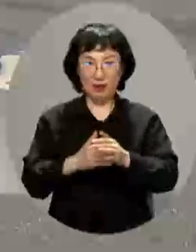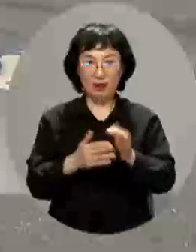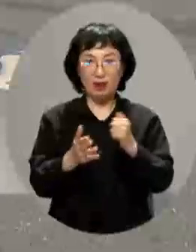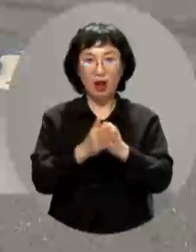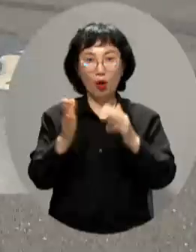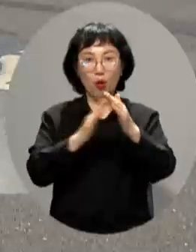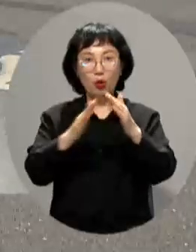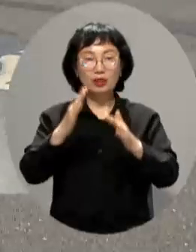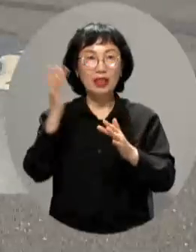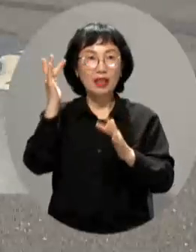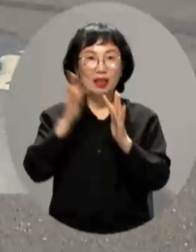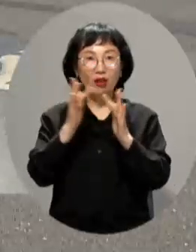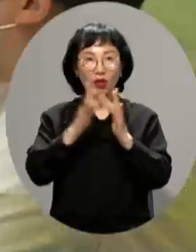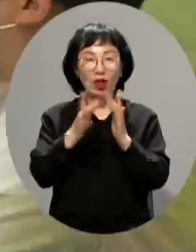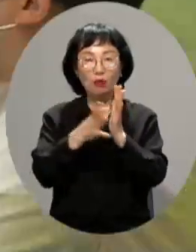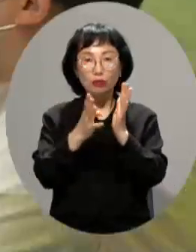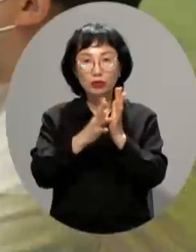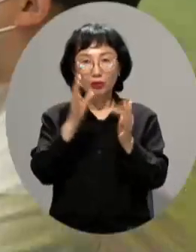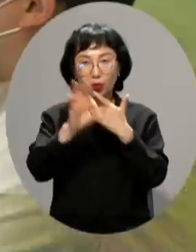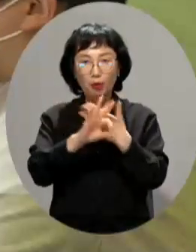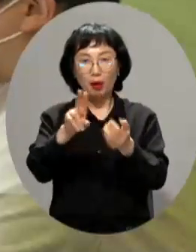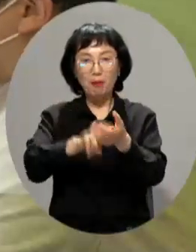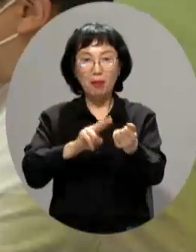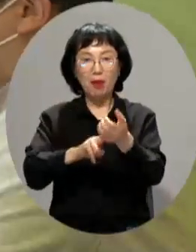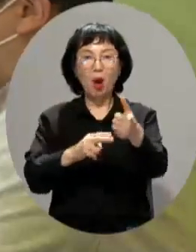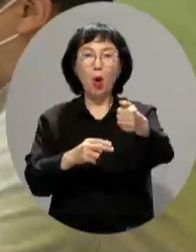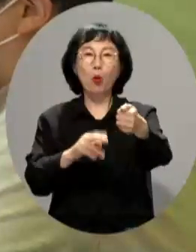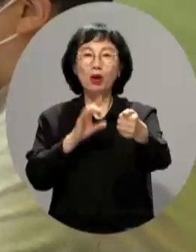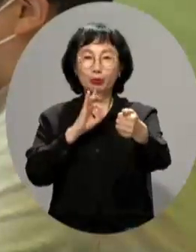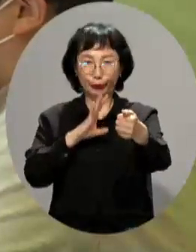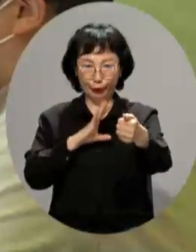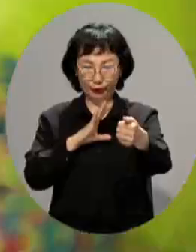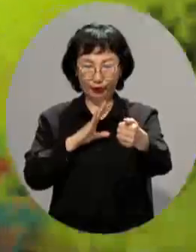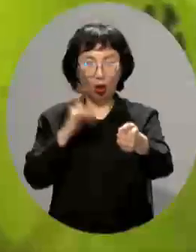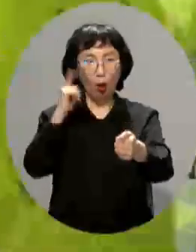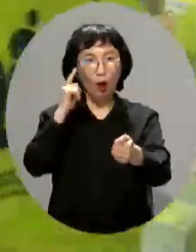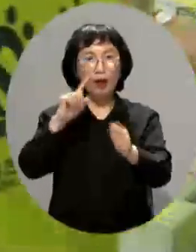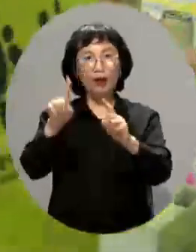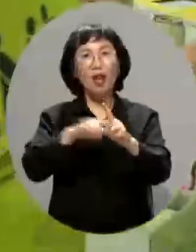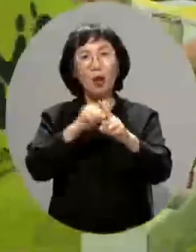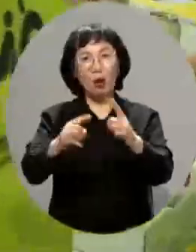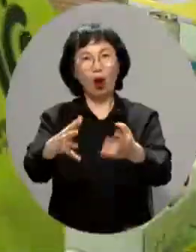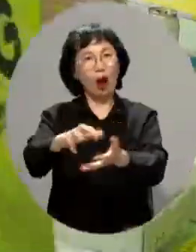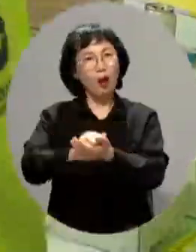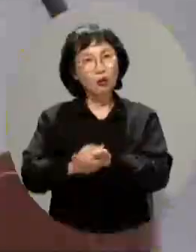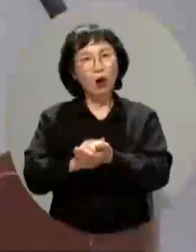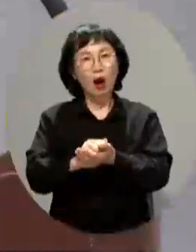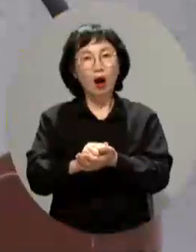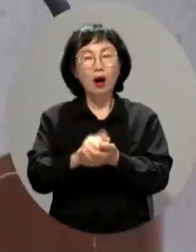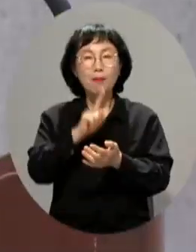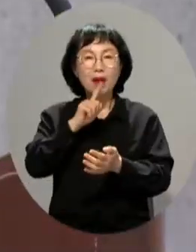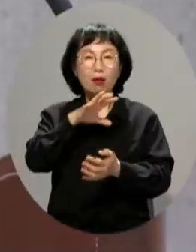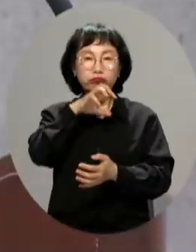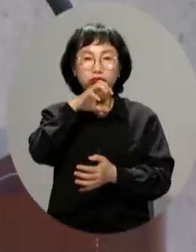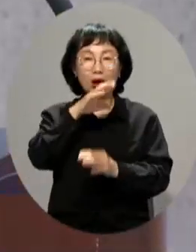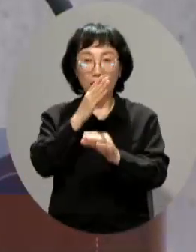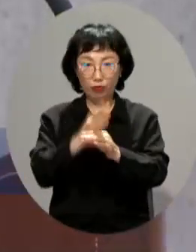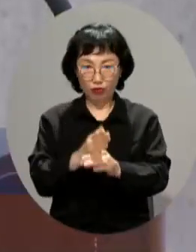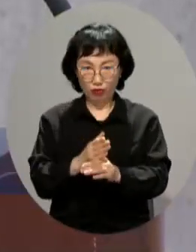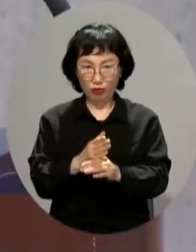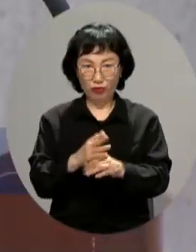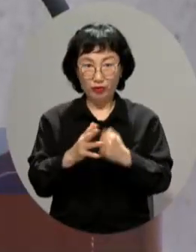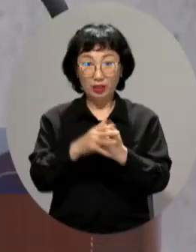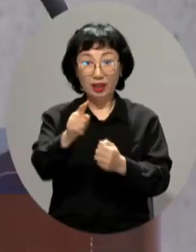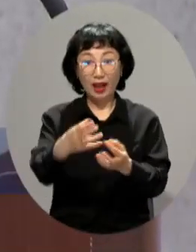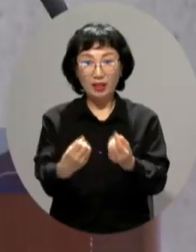공식 온라인몰 판매 실적은 고작 5만 원에 그쳐 왜 대회를 유치했냐는 논란만 커지고 있습니다. 행사가 과연